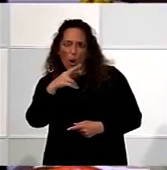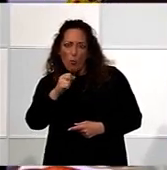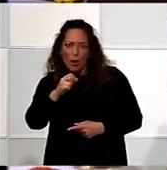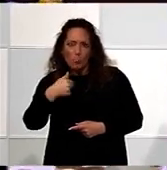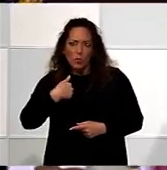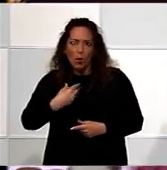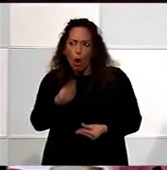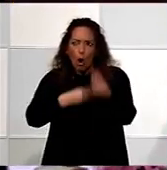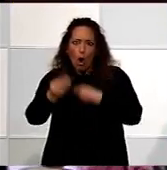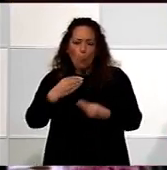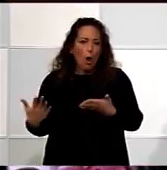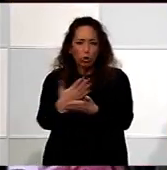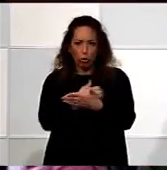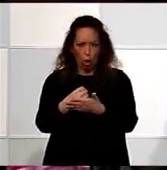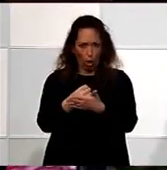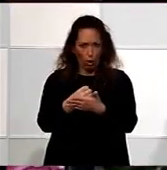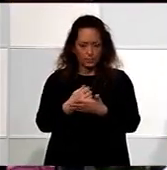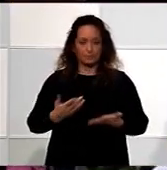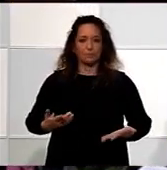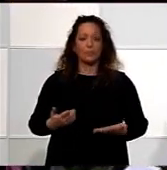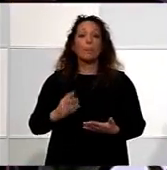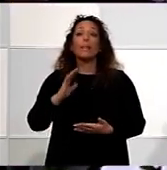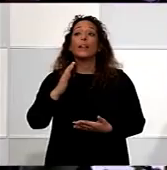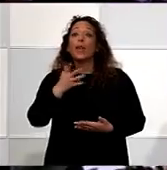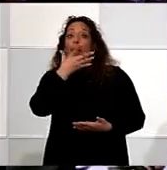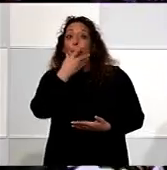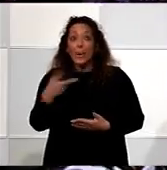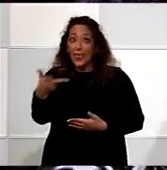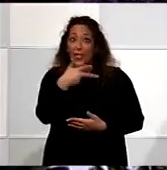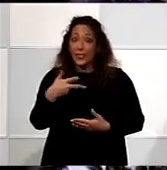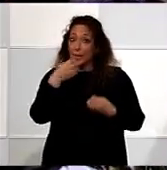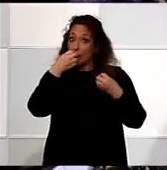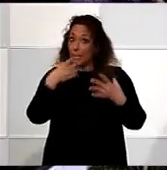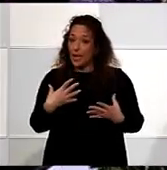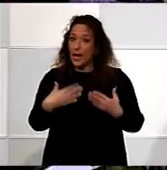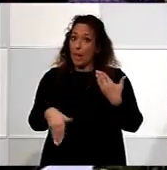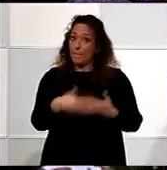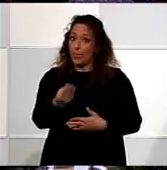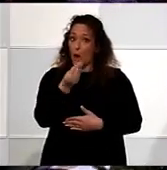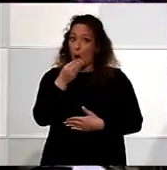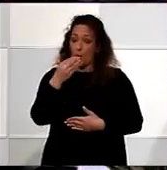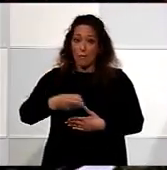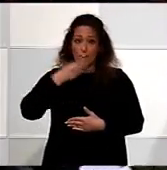Majestats, si us sembla bé, mengem alguna fruita i comencem a passar, que tenim molta feina.